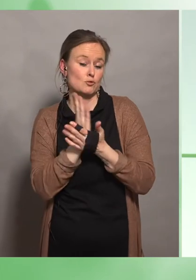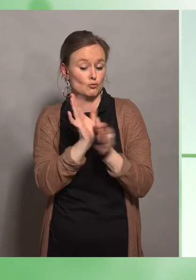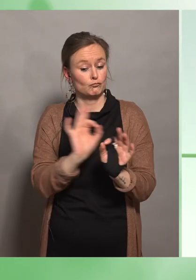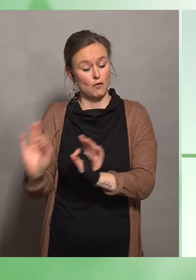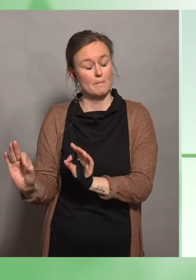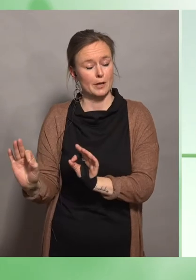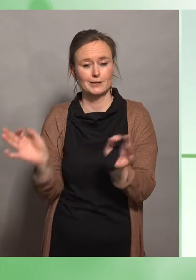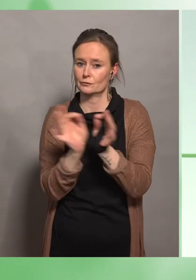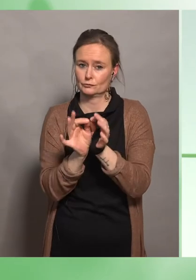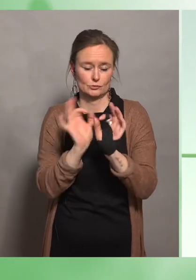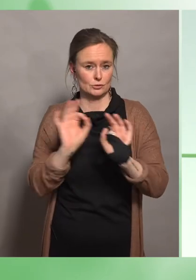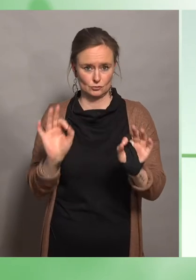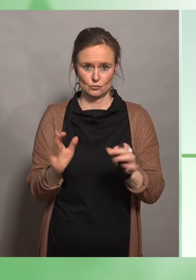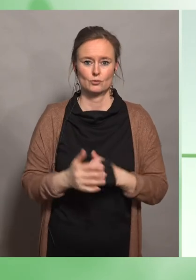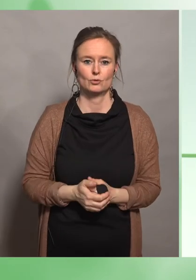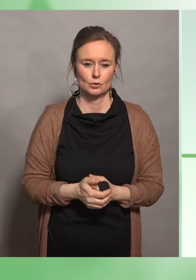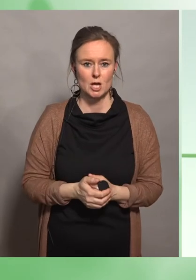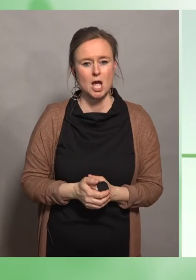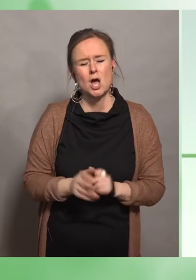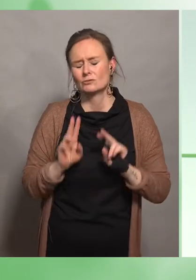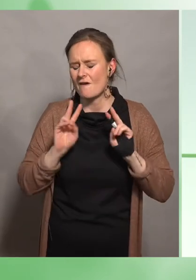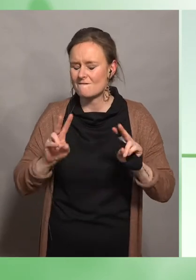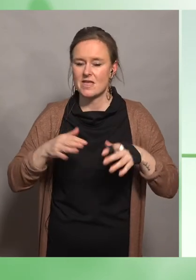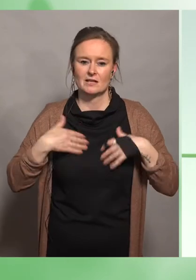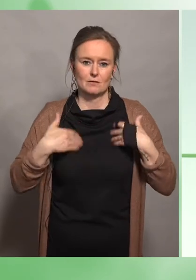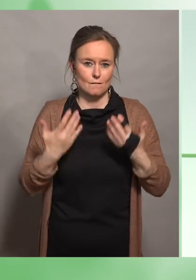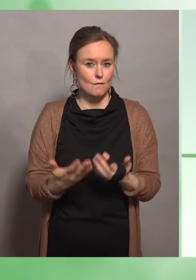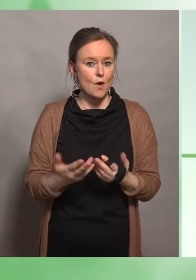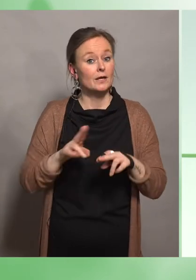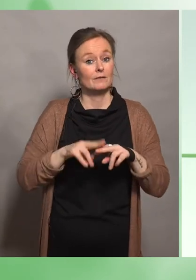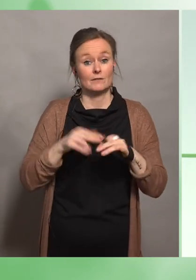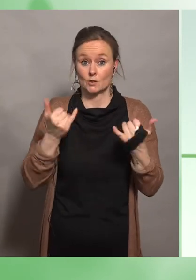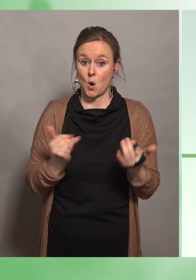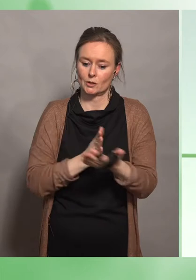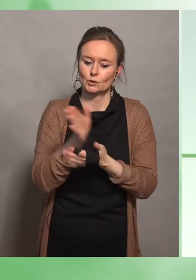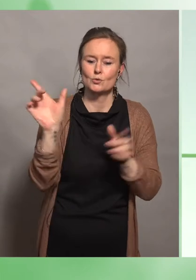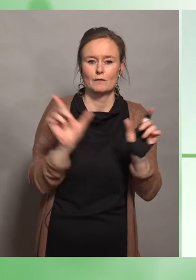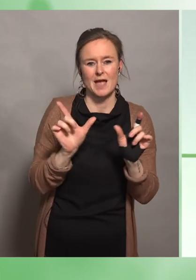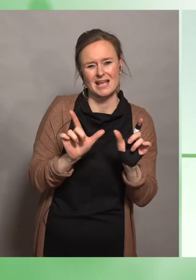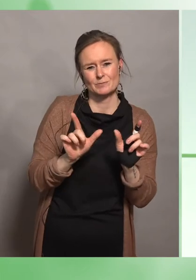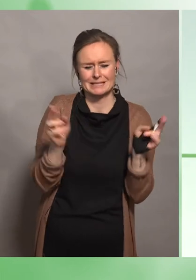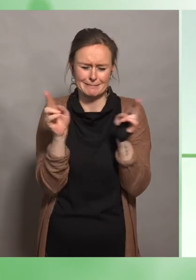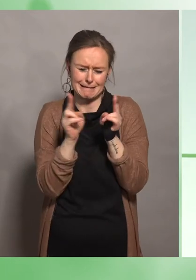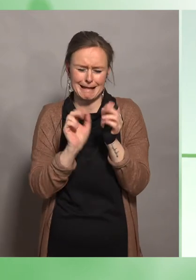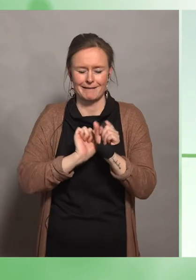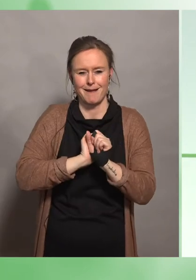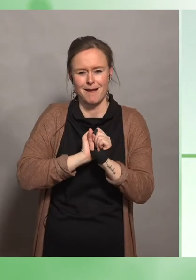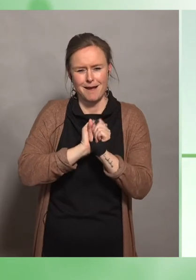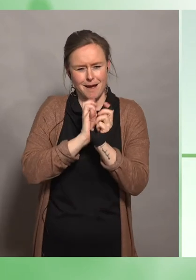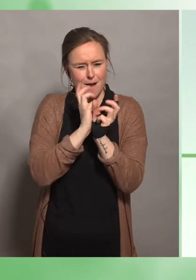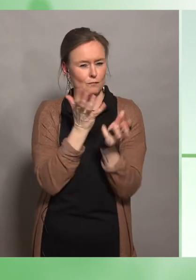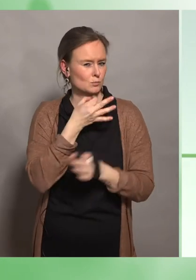sehr gut. Und es würde mich wirklich freuen, wenn von heute durch diese Veranstaltung so eine kleine Aufbruchstimmung in Niederösterreich